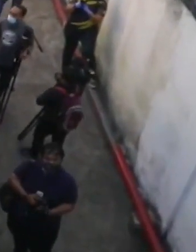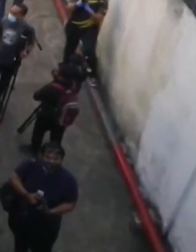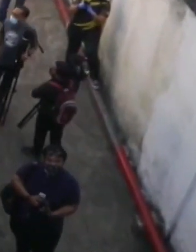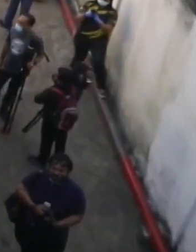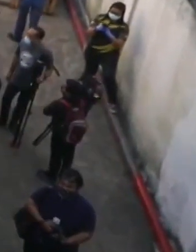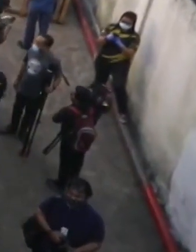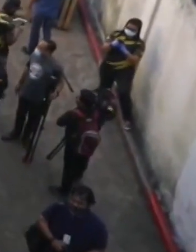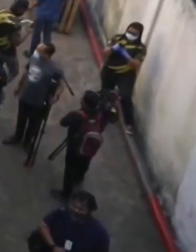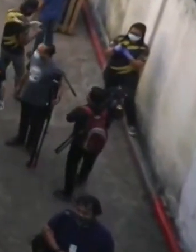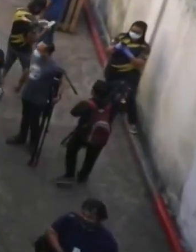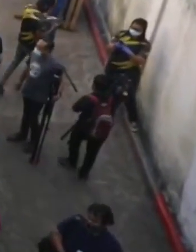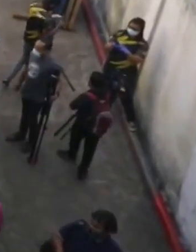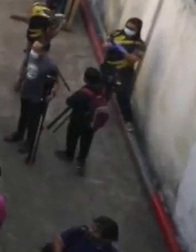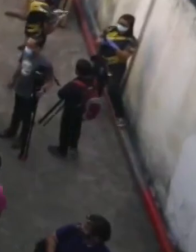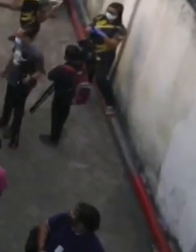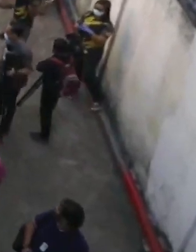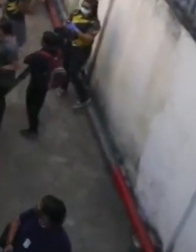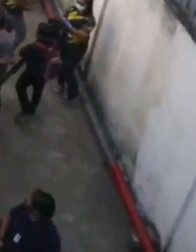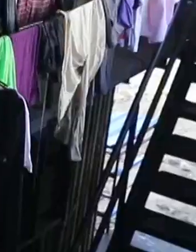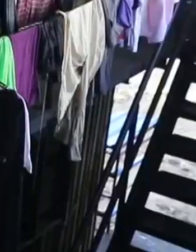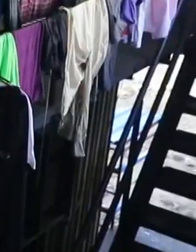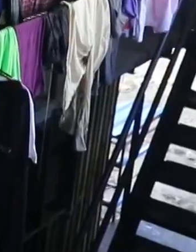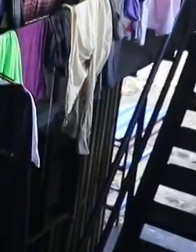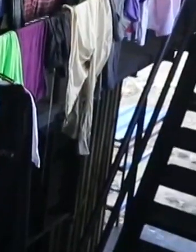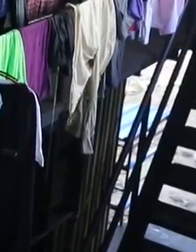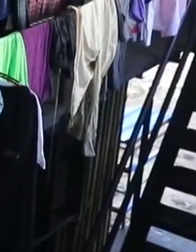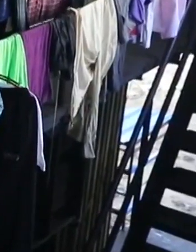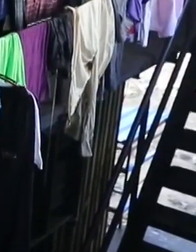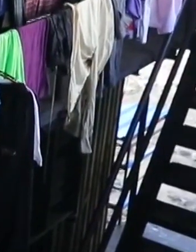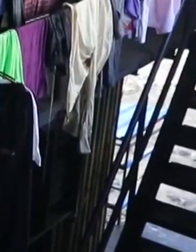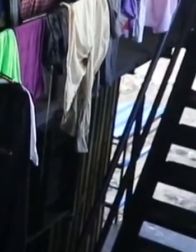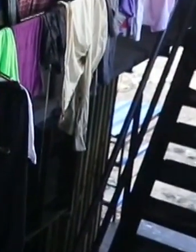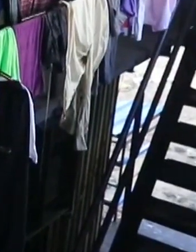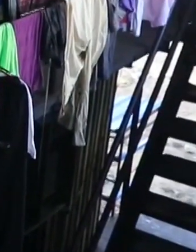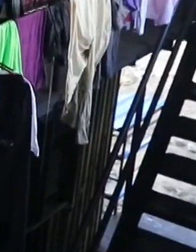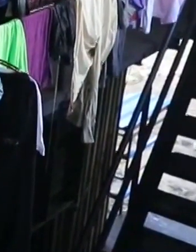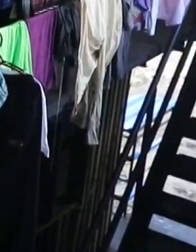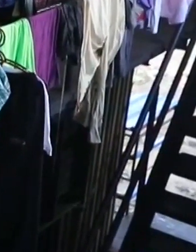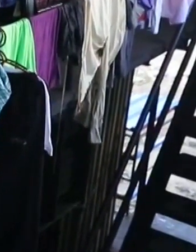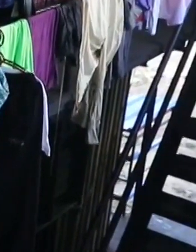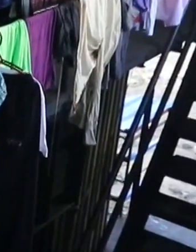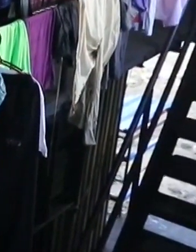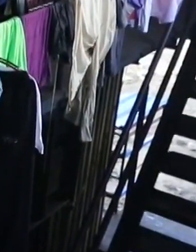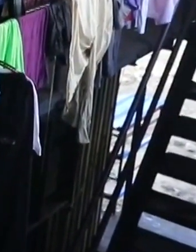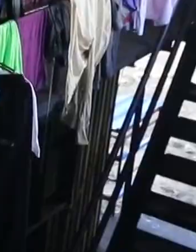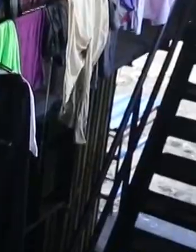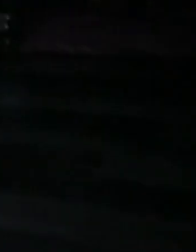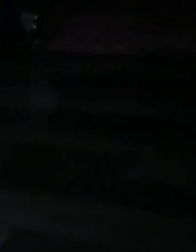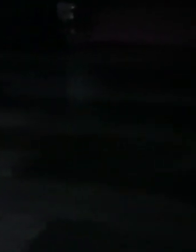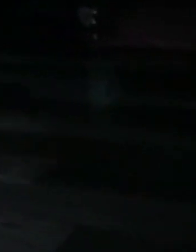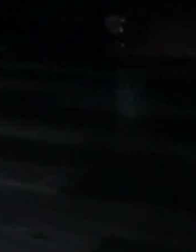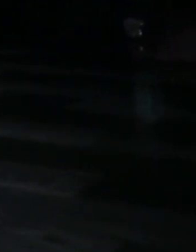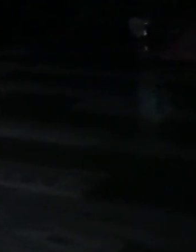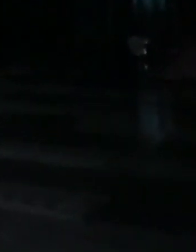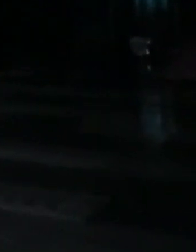memandangkan negara menghadapi kekuatan ekonomi terbanyak serikat-serikat telah menghadapi masalah bukan saja sebagai